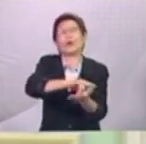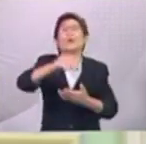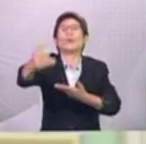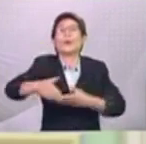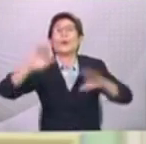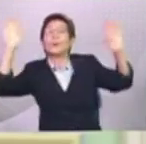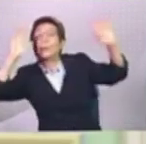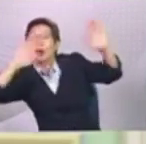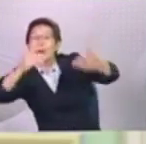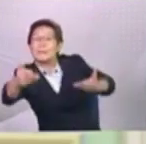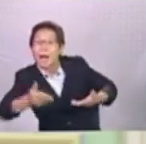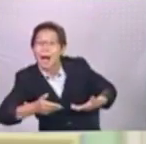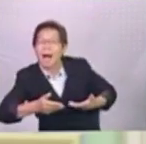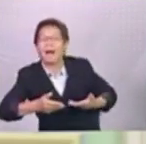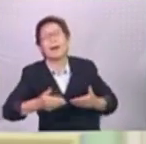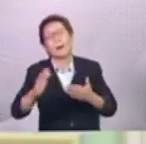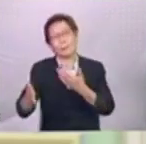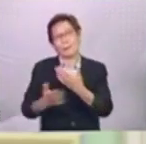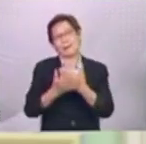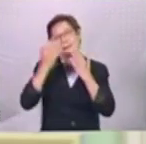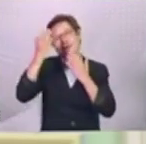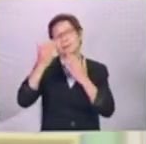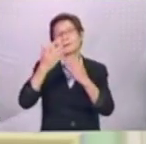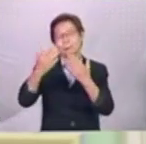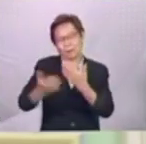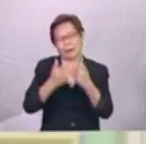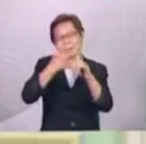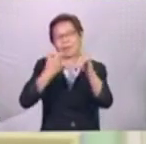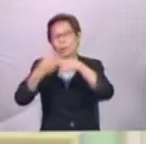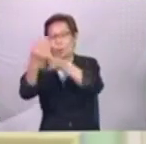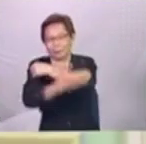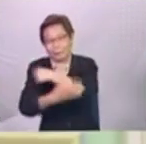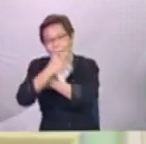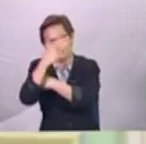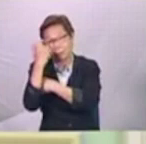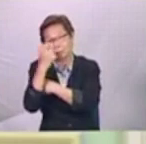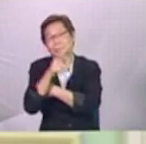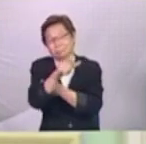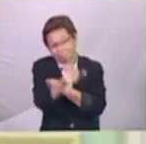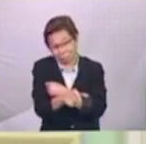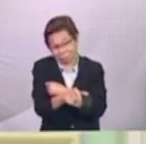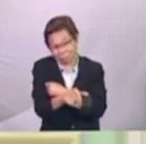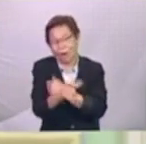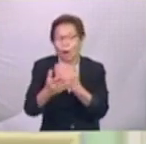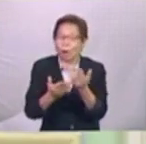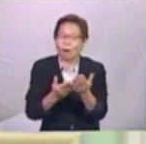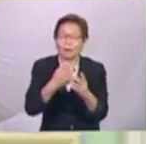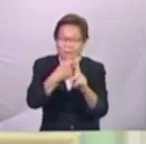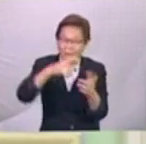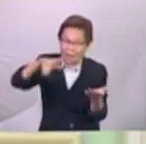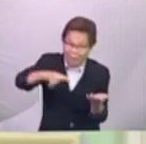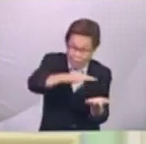menyambut keluarga mereka yang pulang daripada luar negara kerana mereka akan terus dibawa daripada